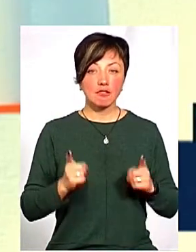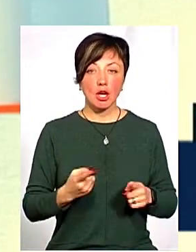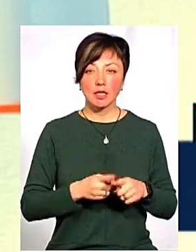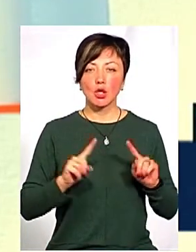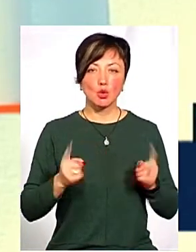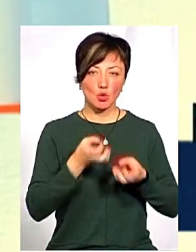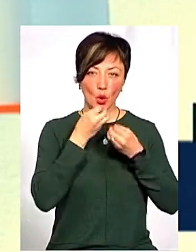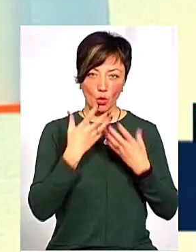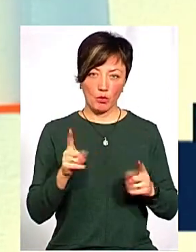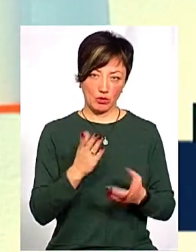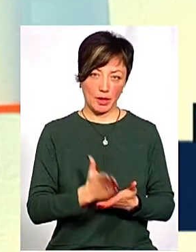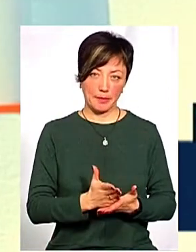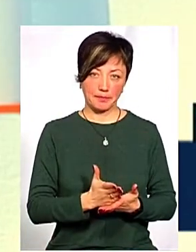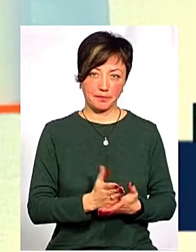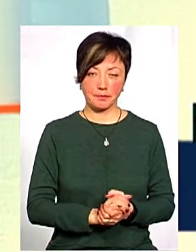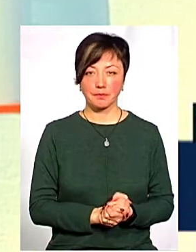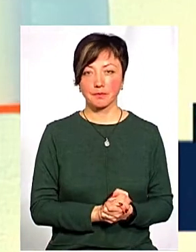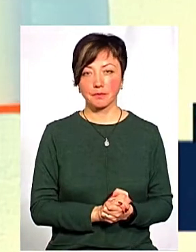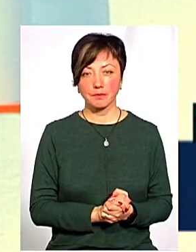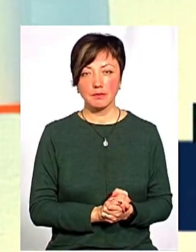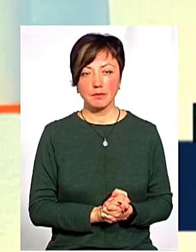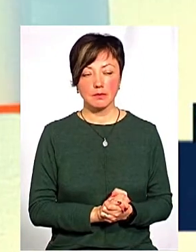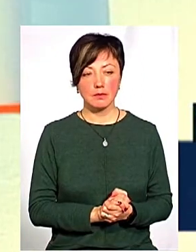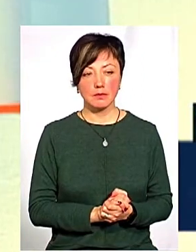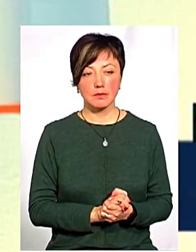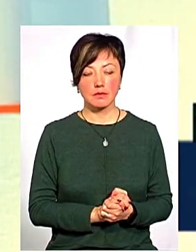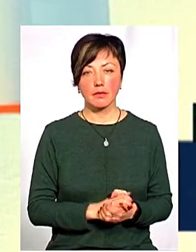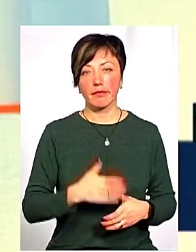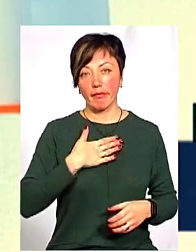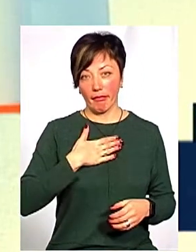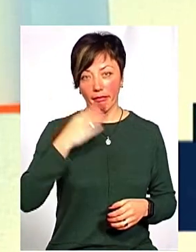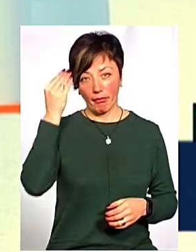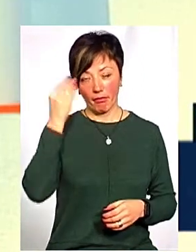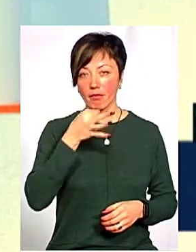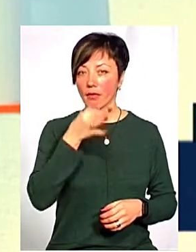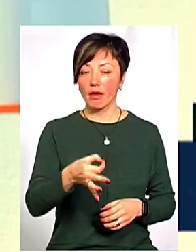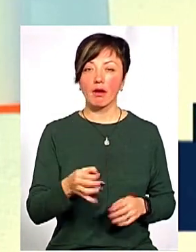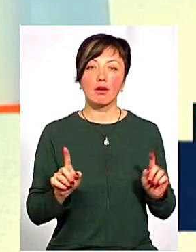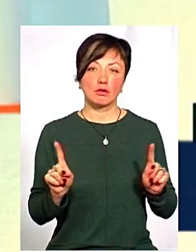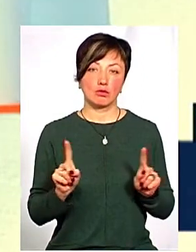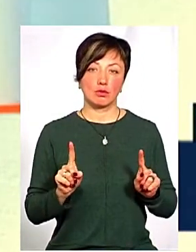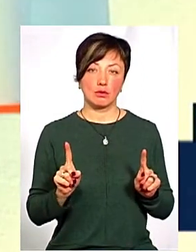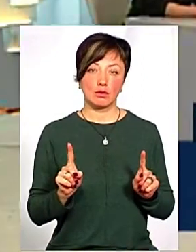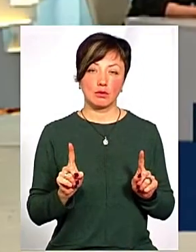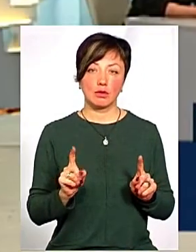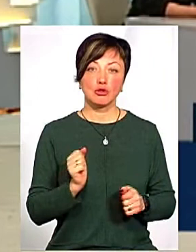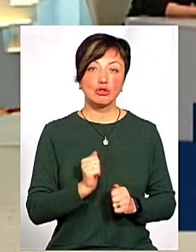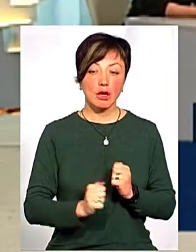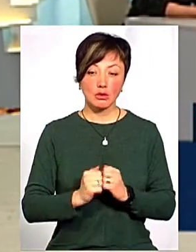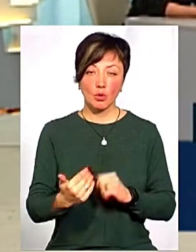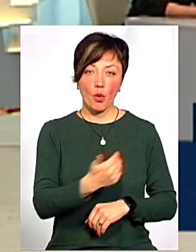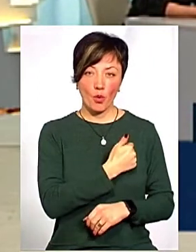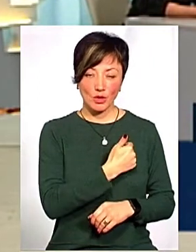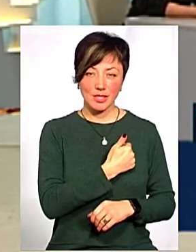звичайно, це дуже добре, що вони є. Зі своєї сторони скажу так само, що часто